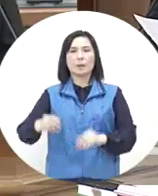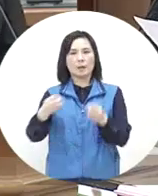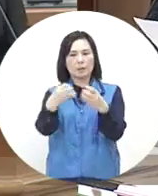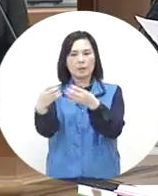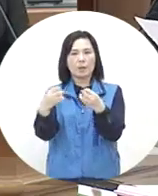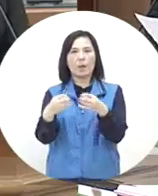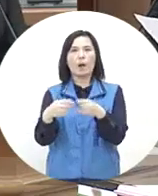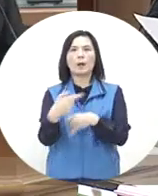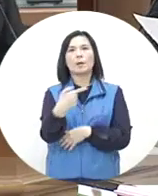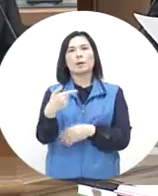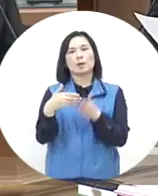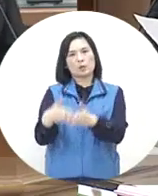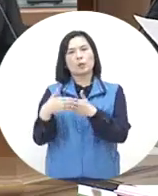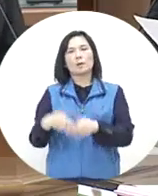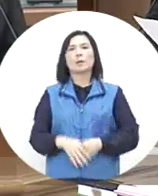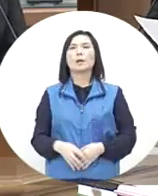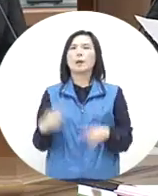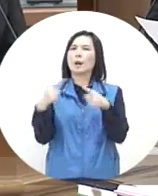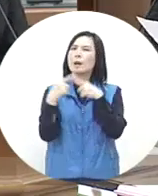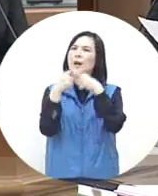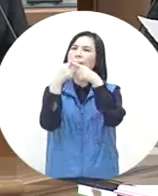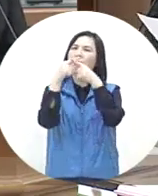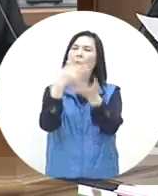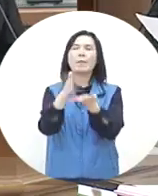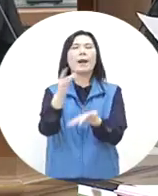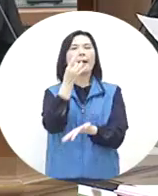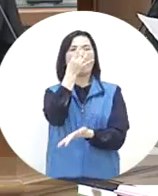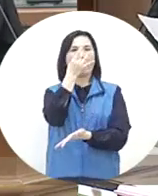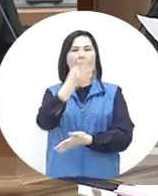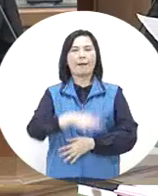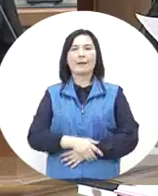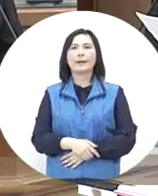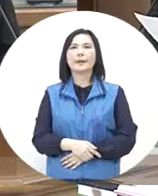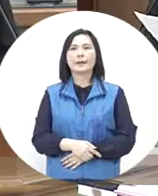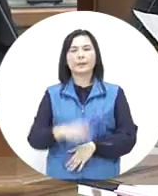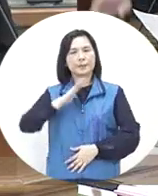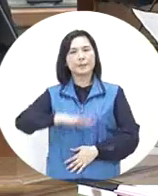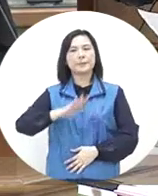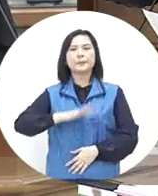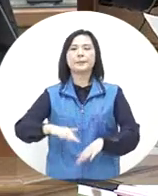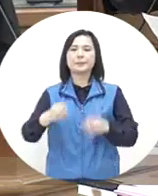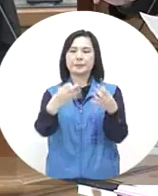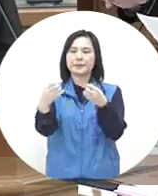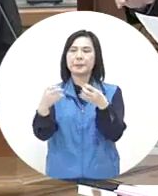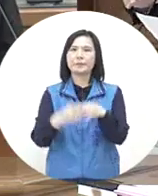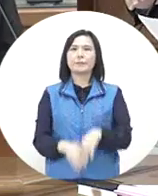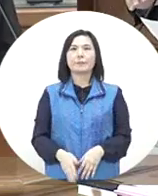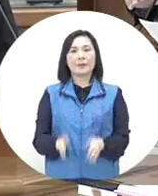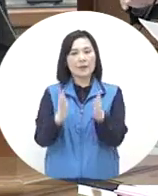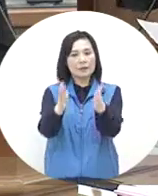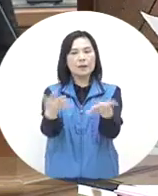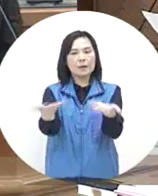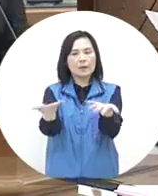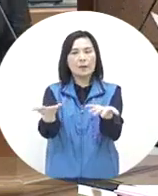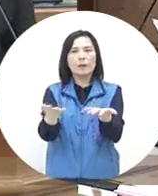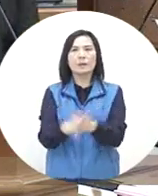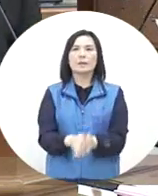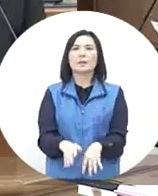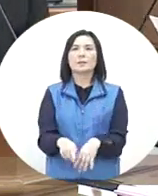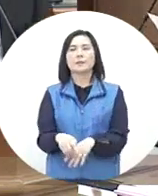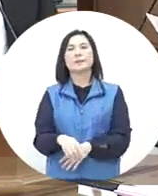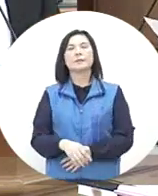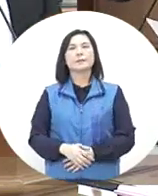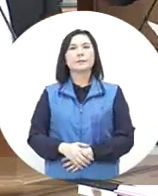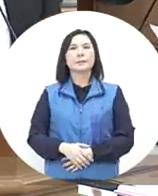重要。吵架不会解决问题，大家好好来讲嘛。啊，那是对事不对人嘛。 好，市长，